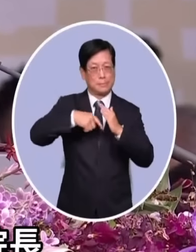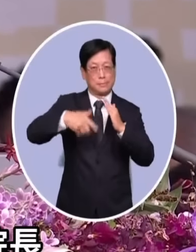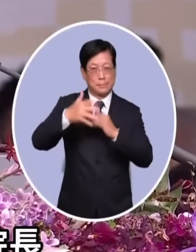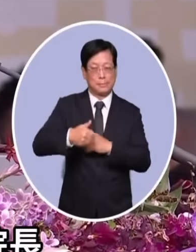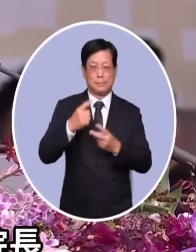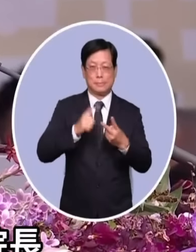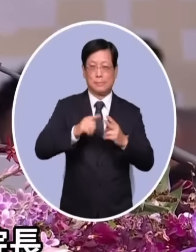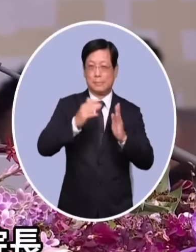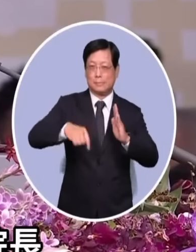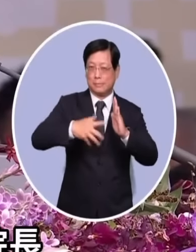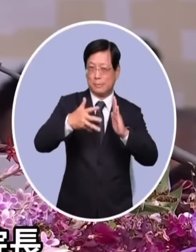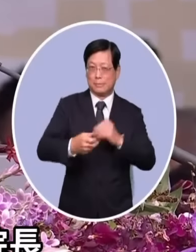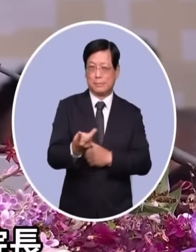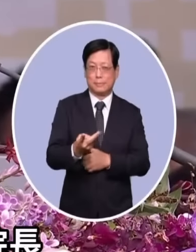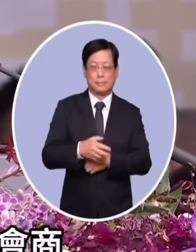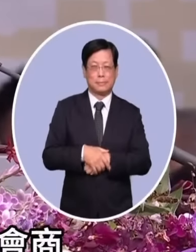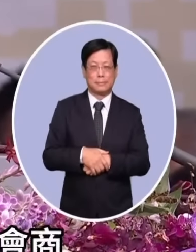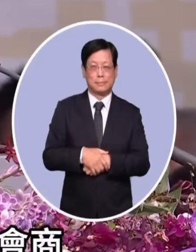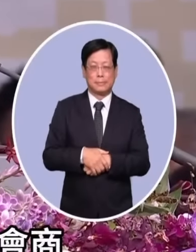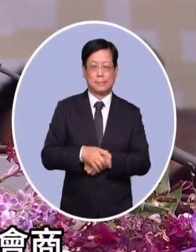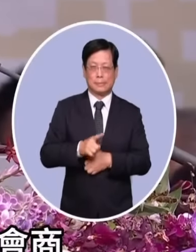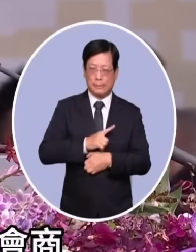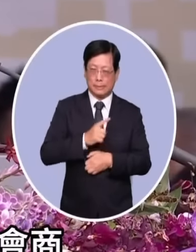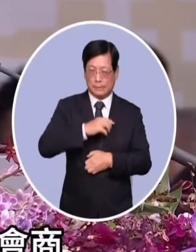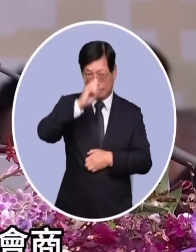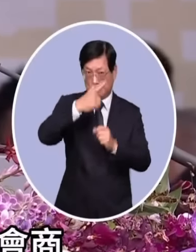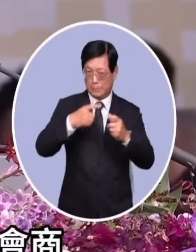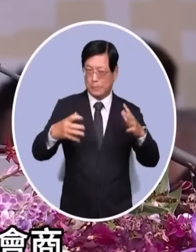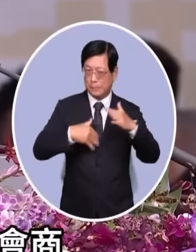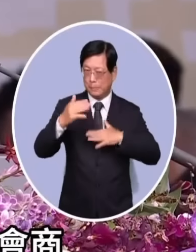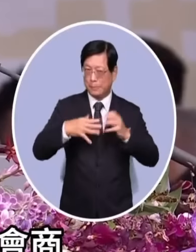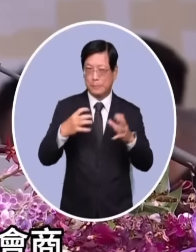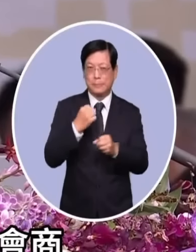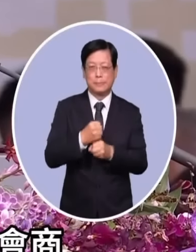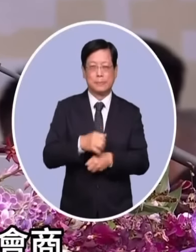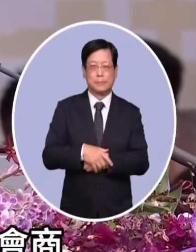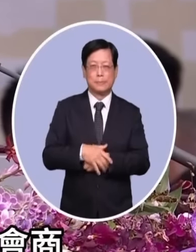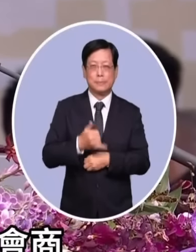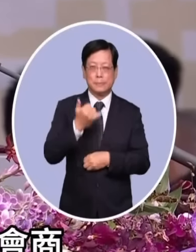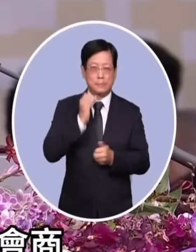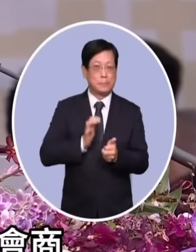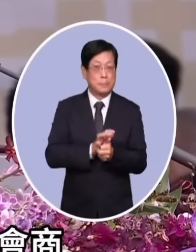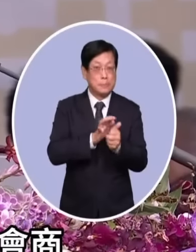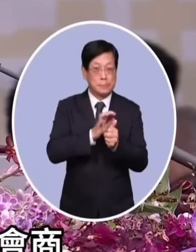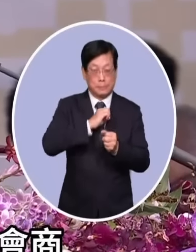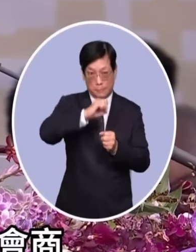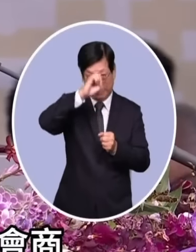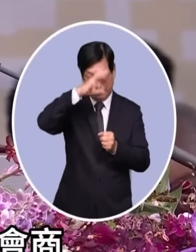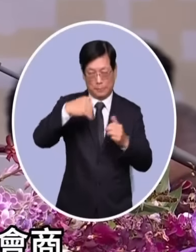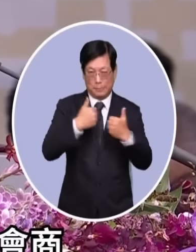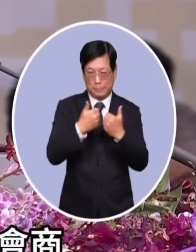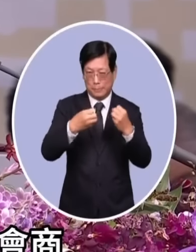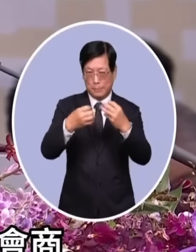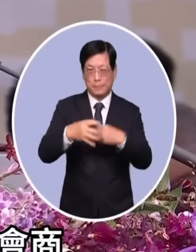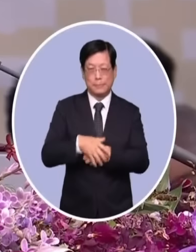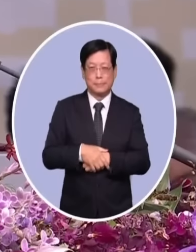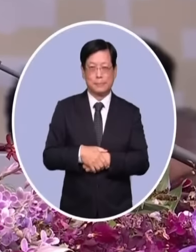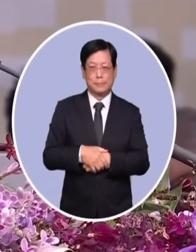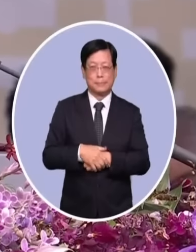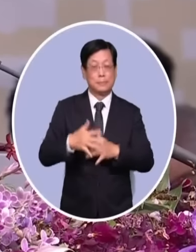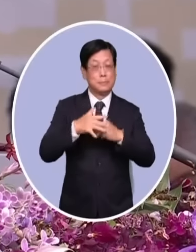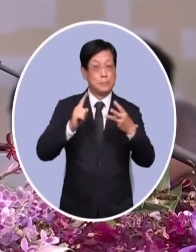和卓荣泰院长开启朝野的合作，将促成朝野党团会商。